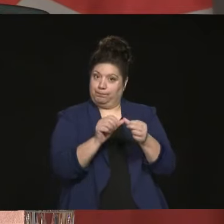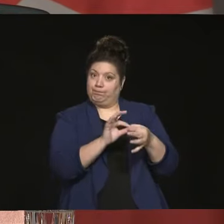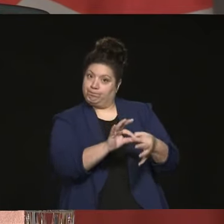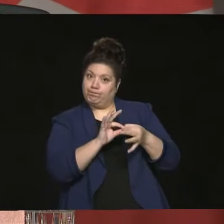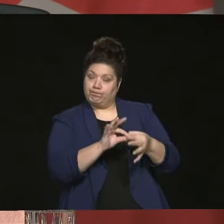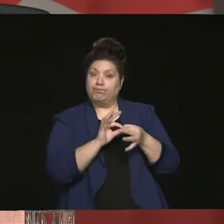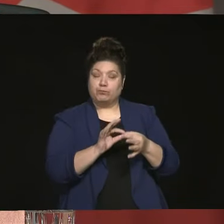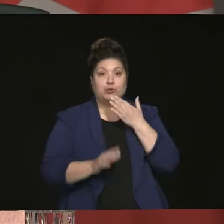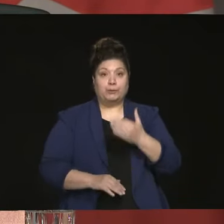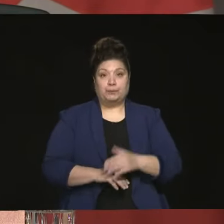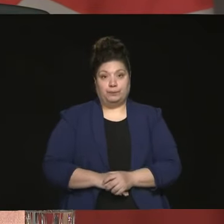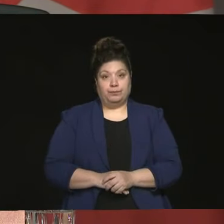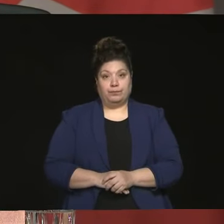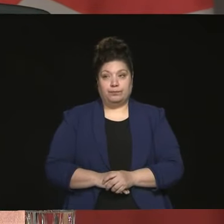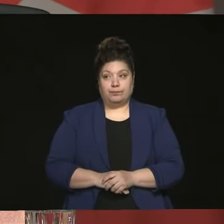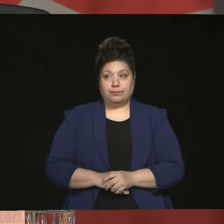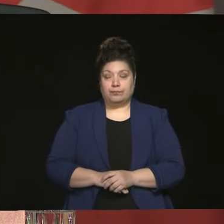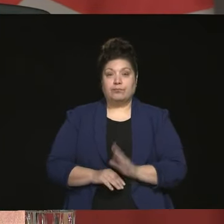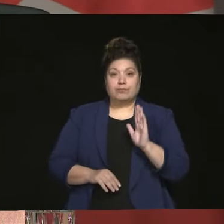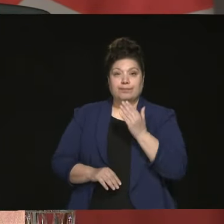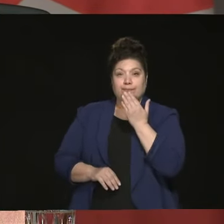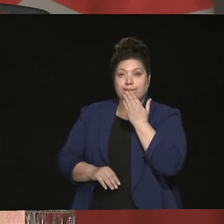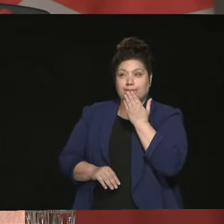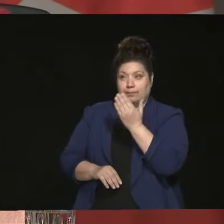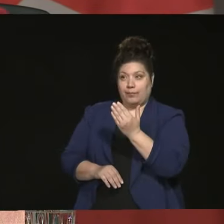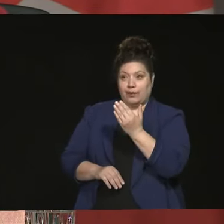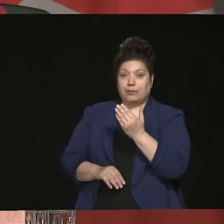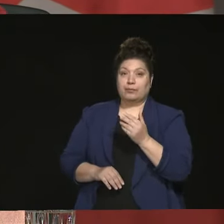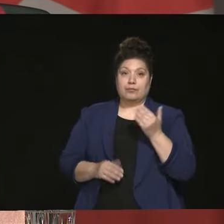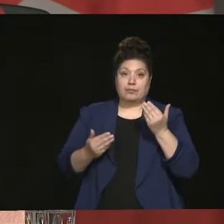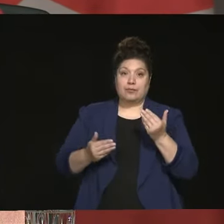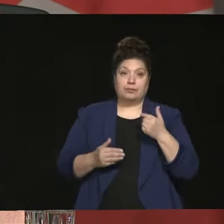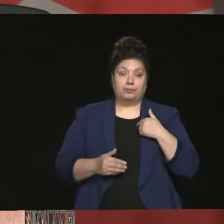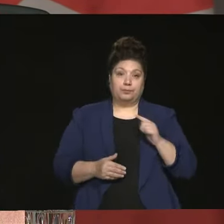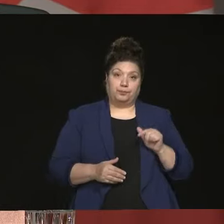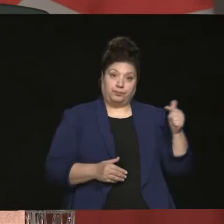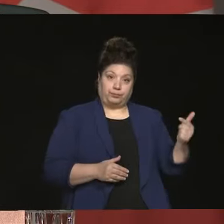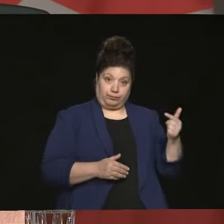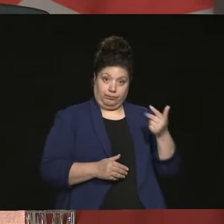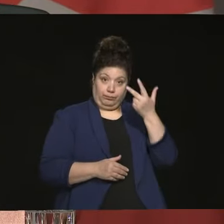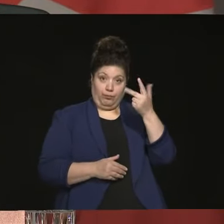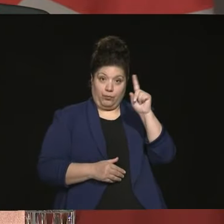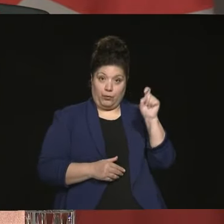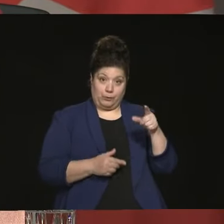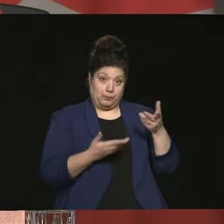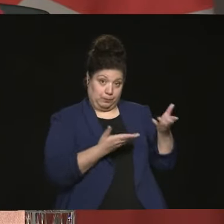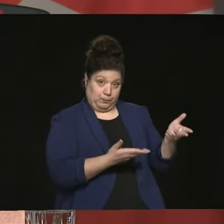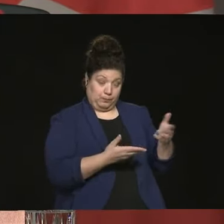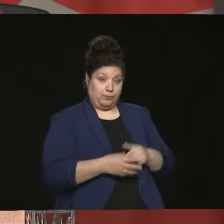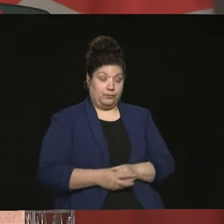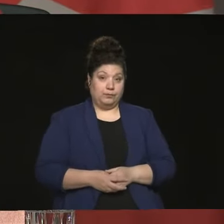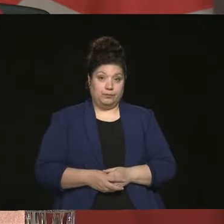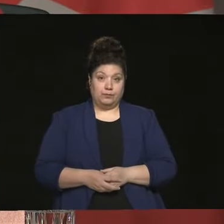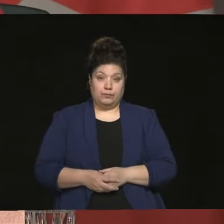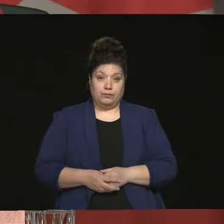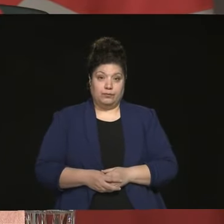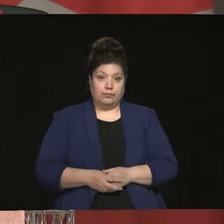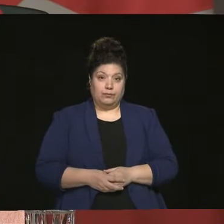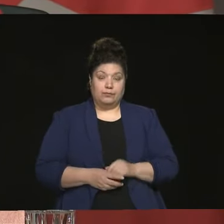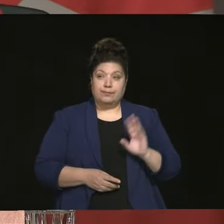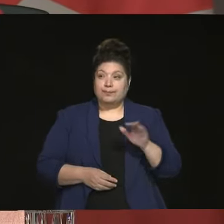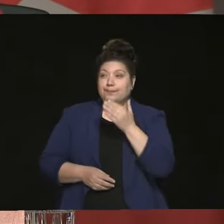Thank you, Deputy Prime Minister. We'll now turn back to the phone for 3 additional questions. Operator. Thank you. Merci. The next question,